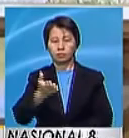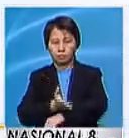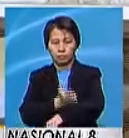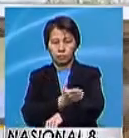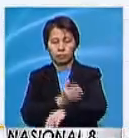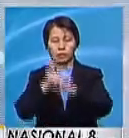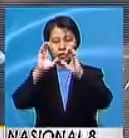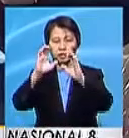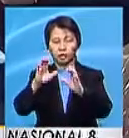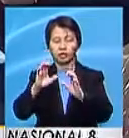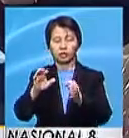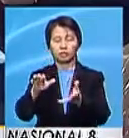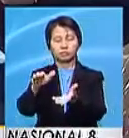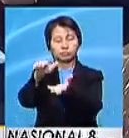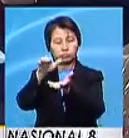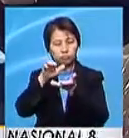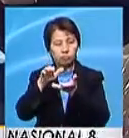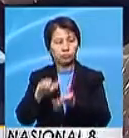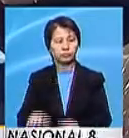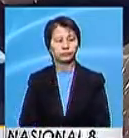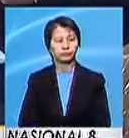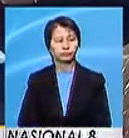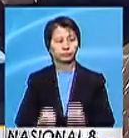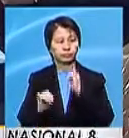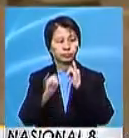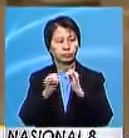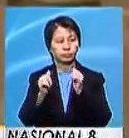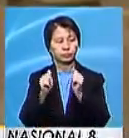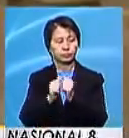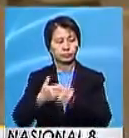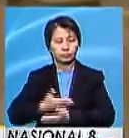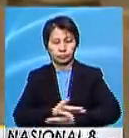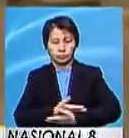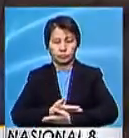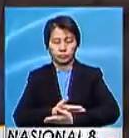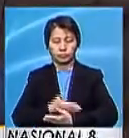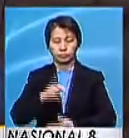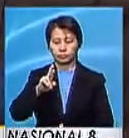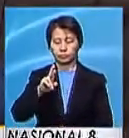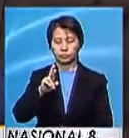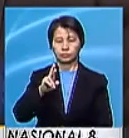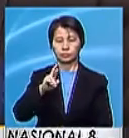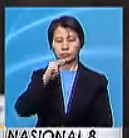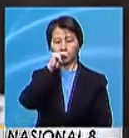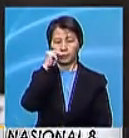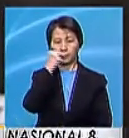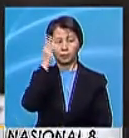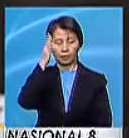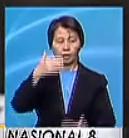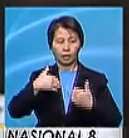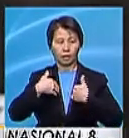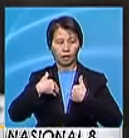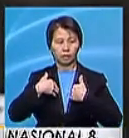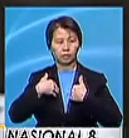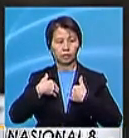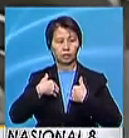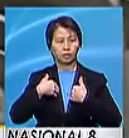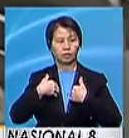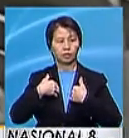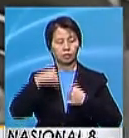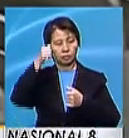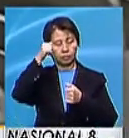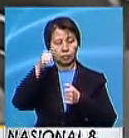penyampaian kita. Temubual eksklusif bersama anak anda dan rakan karib Allahyarham Tun Razak akan kami bawakan dalam bingkisan khas